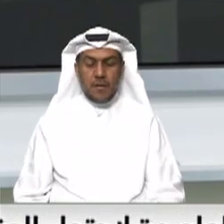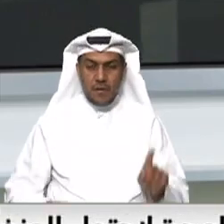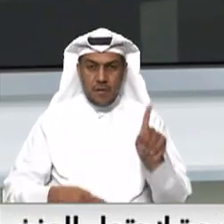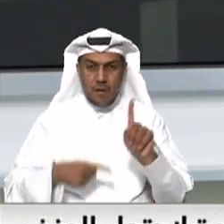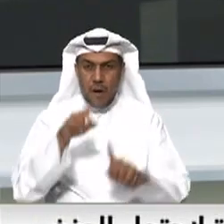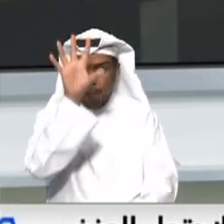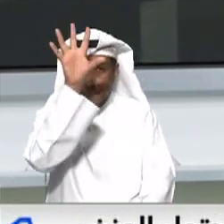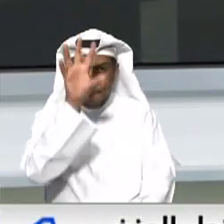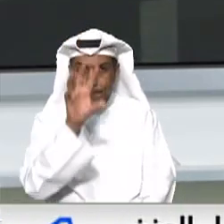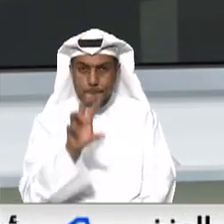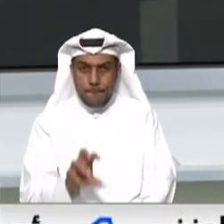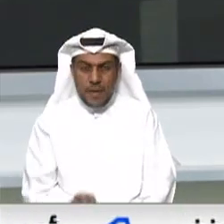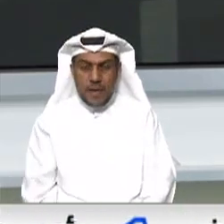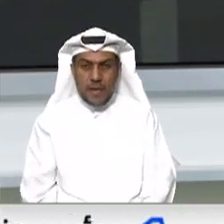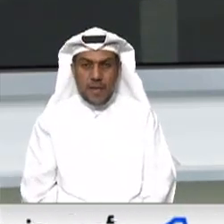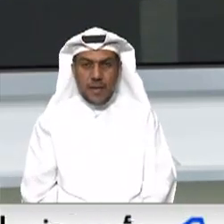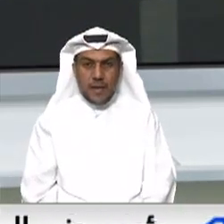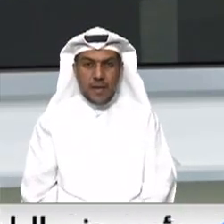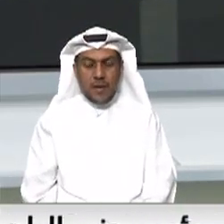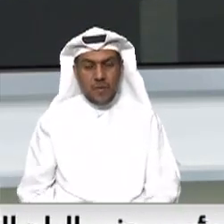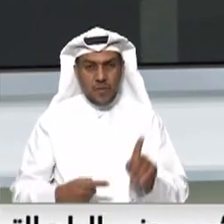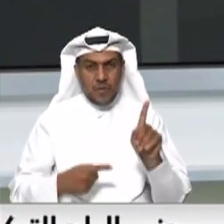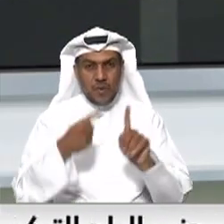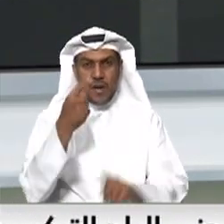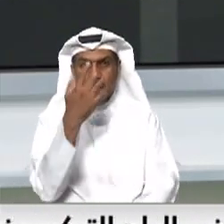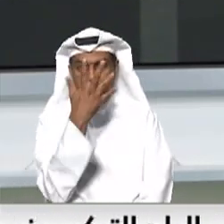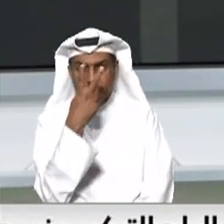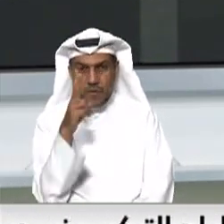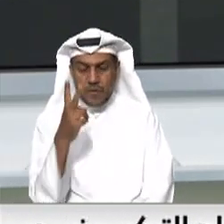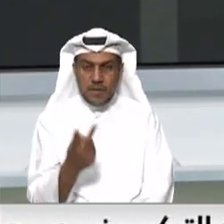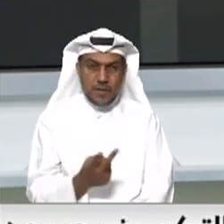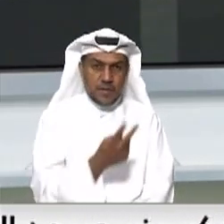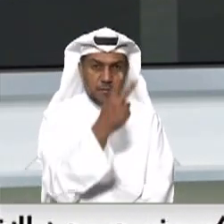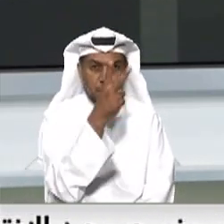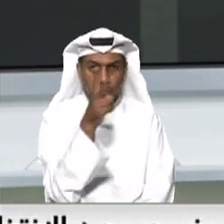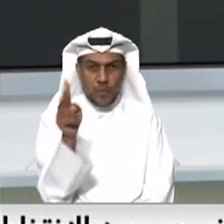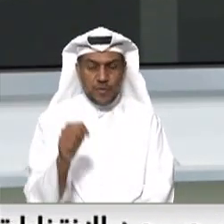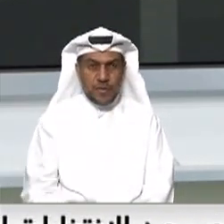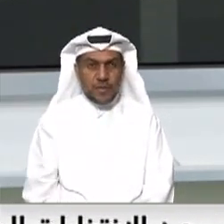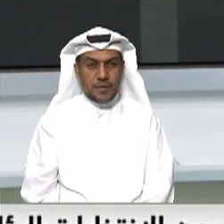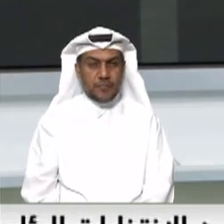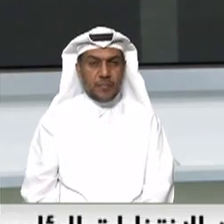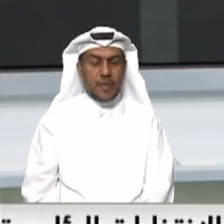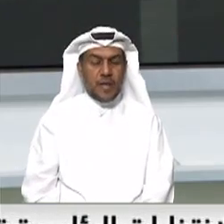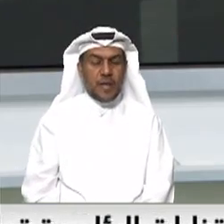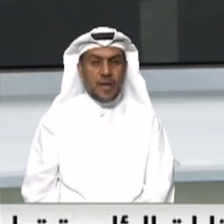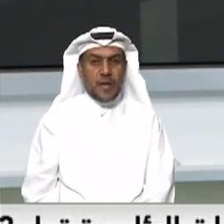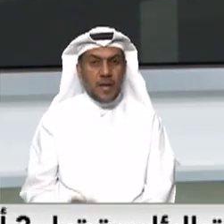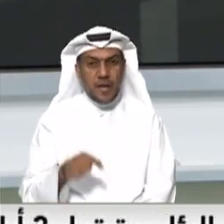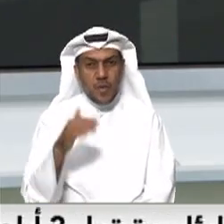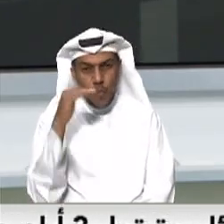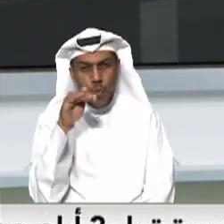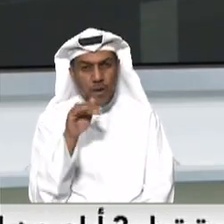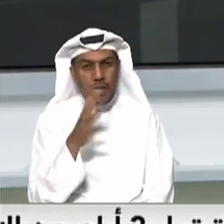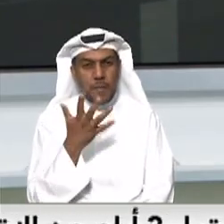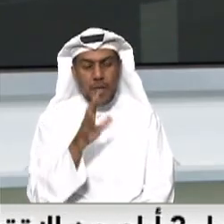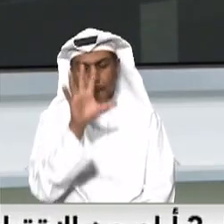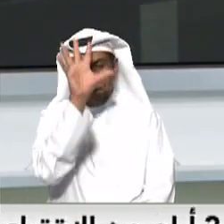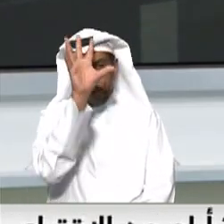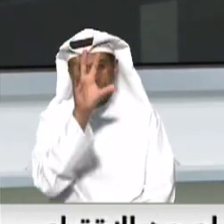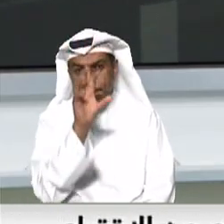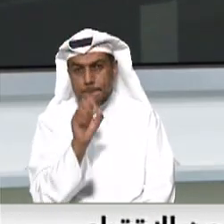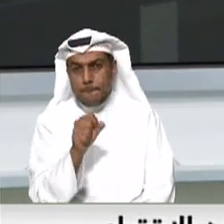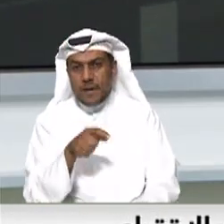خلال المساء في ارتفاع تدريجي تتراوح ما بين 25 الى 27 درجه مئويه لاعتدال موجود فقط بعد الساعه